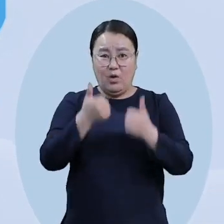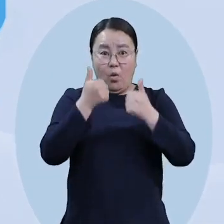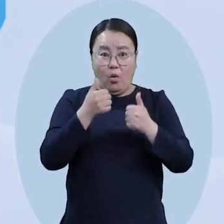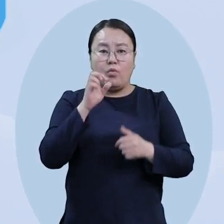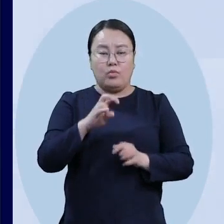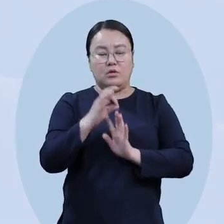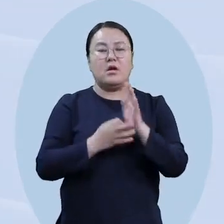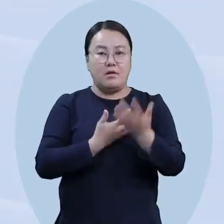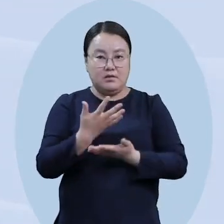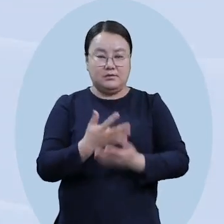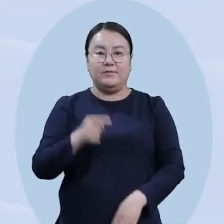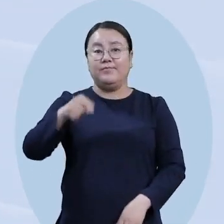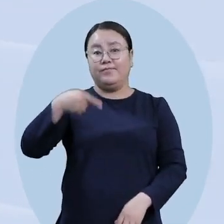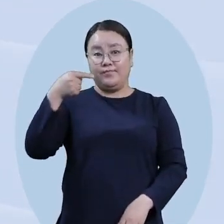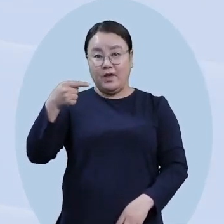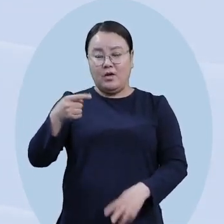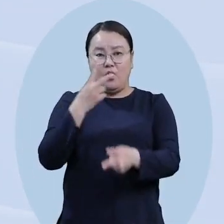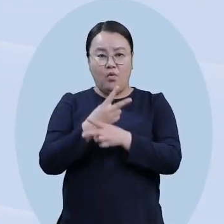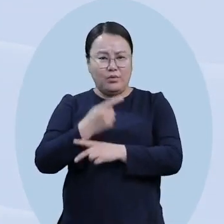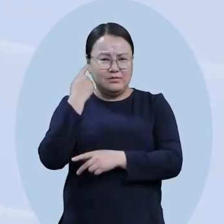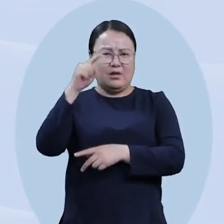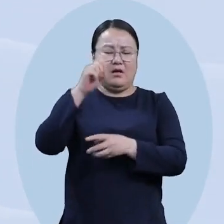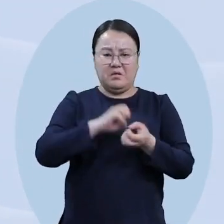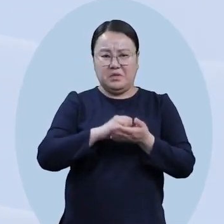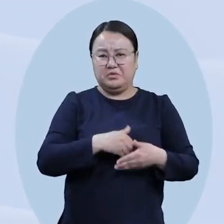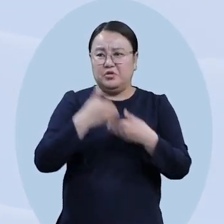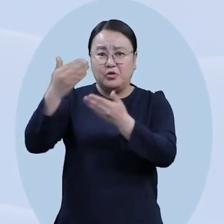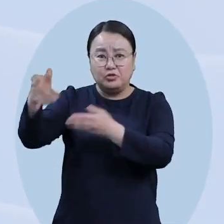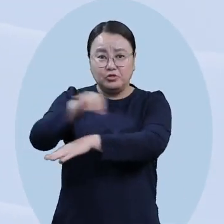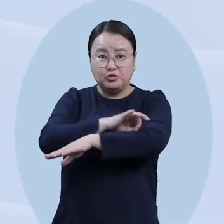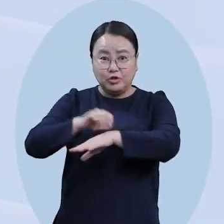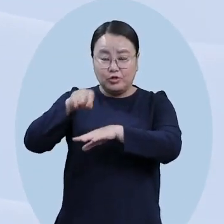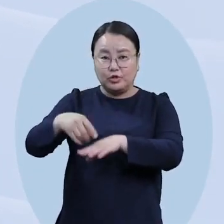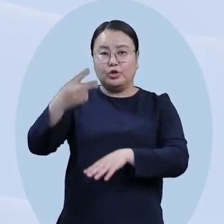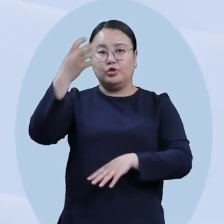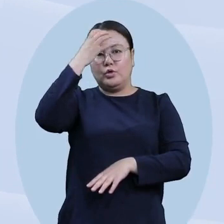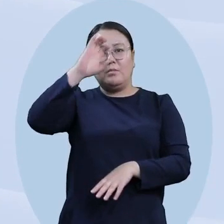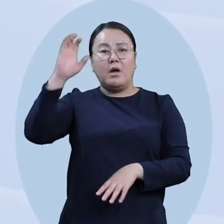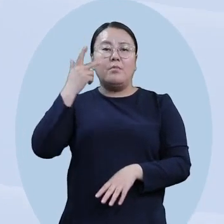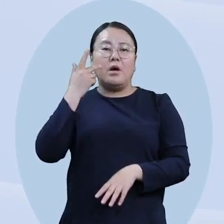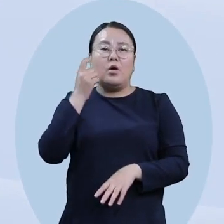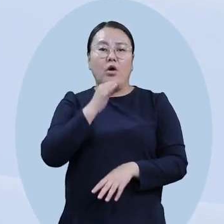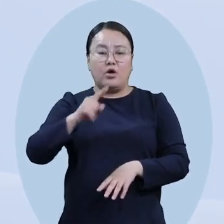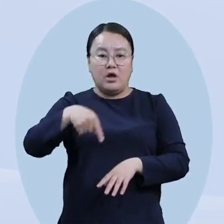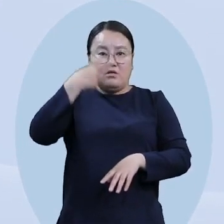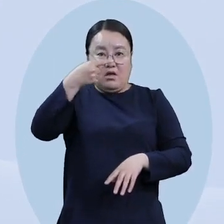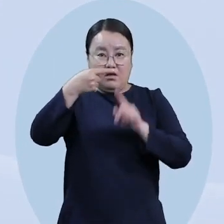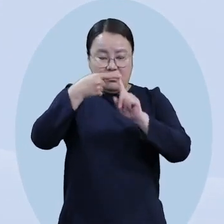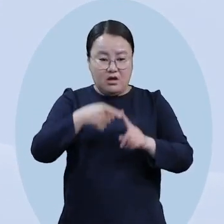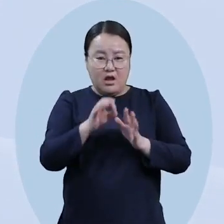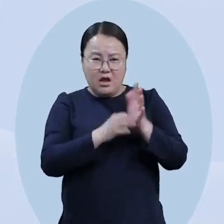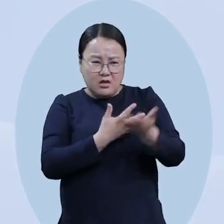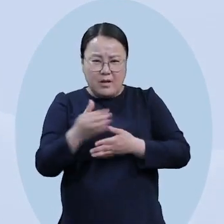тохиолдолд хэлэлцэнэ. Нэгдэх хэлэлцүүлэг. Хууль санаачлагчаас өргөн мэдүүлсэн төслийг төрийн байгуулалтын байнгын хороо нэгдэх хэлэлцүүлэгт